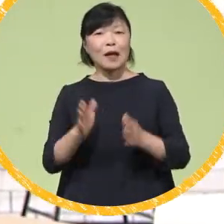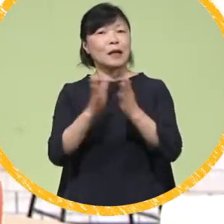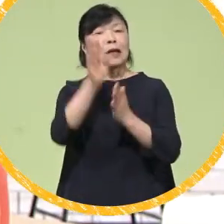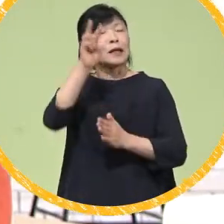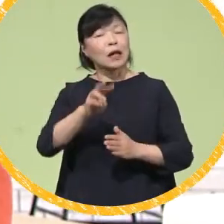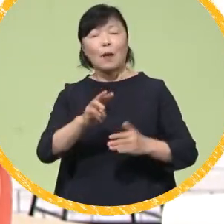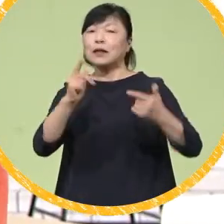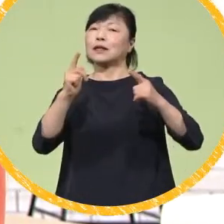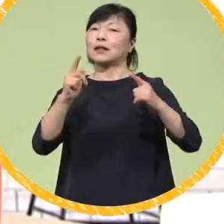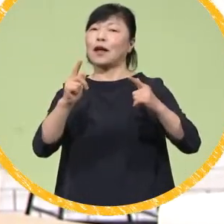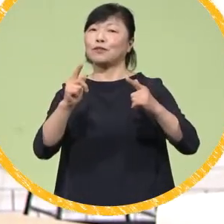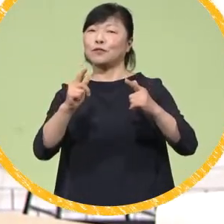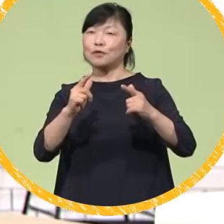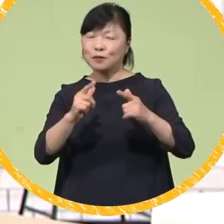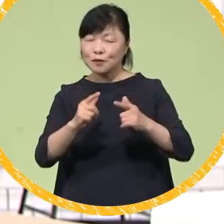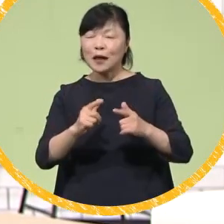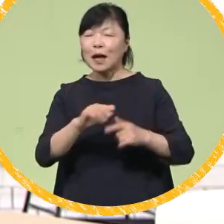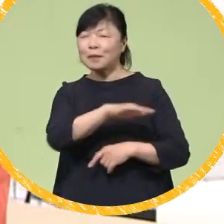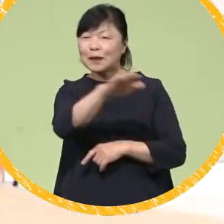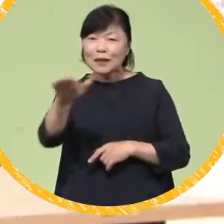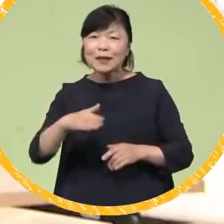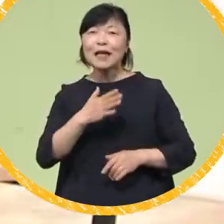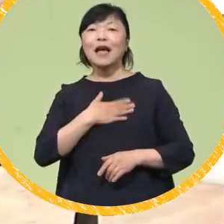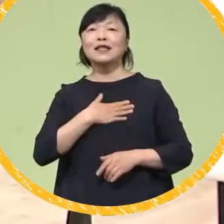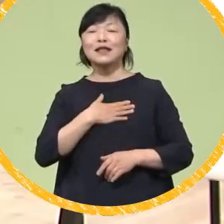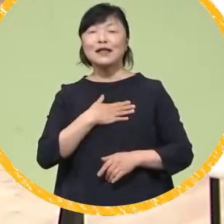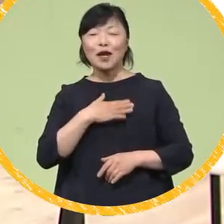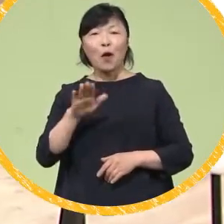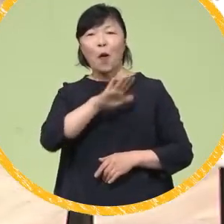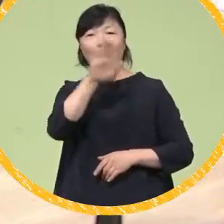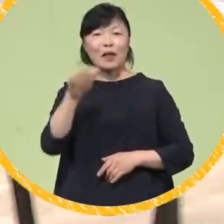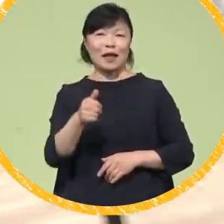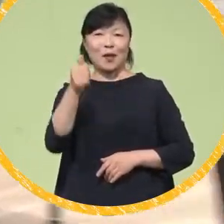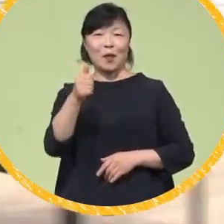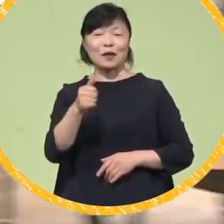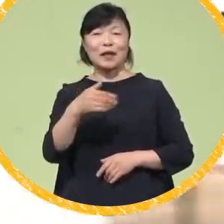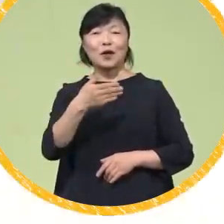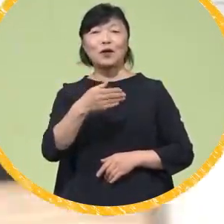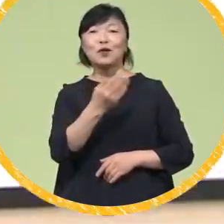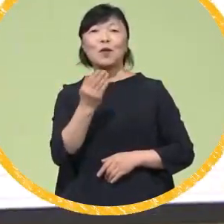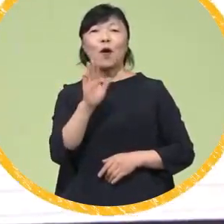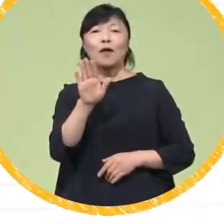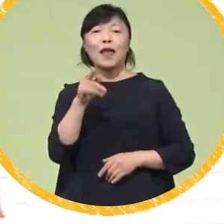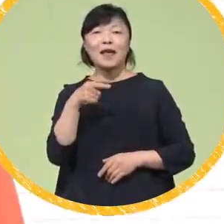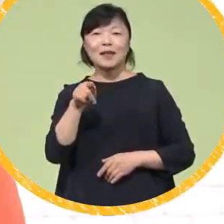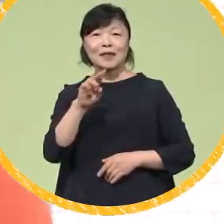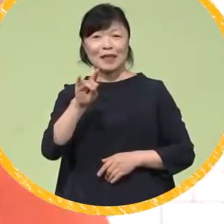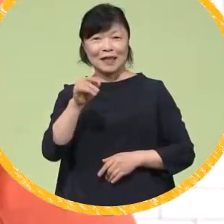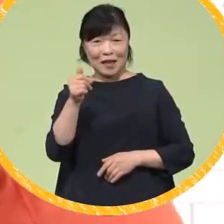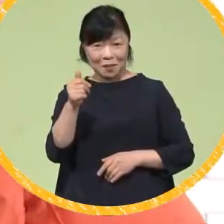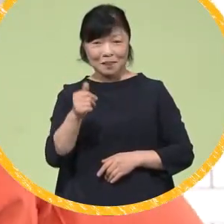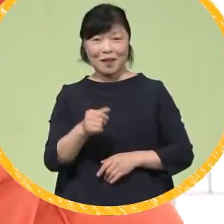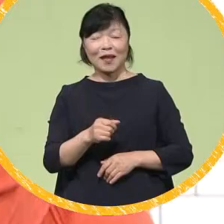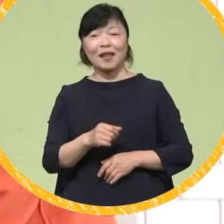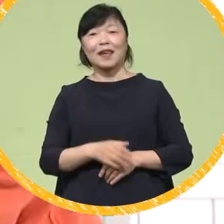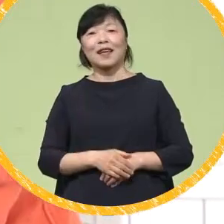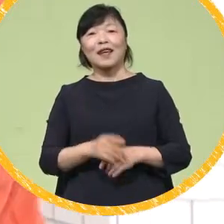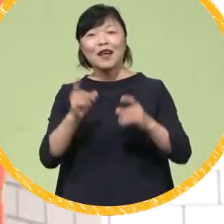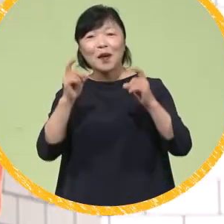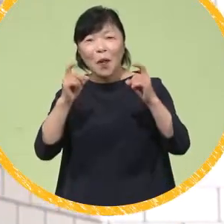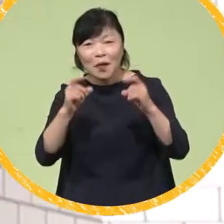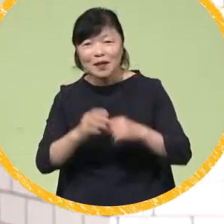川では、いや神奈川だけじゃないかな、もう誰もが知ってるお天気お兄さん久保天気さんです。 どうもこんにちは、ありがとう。